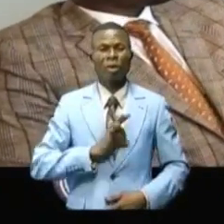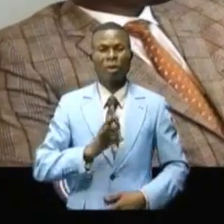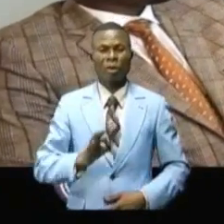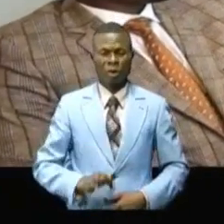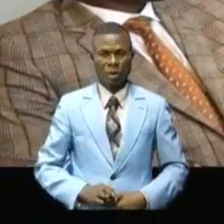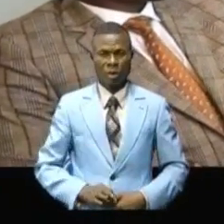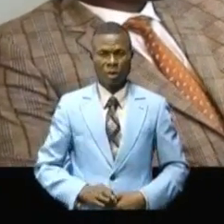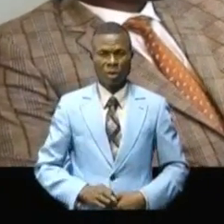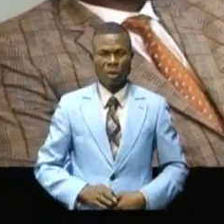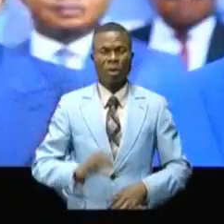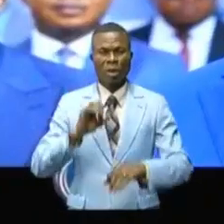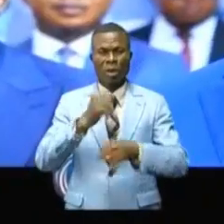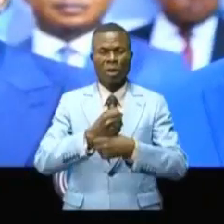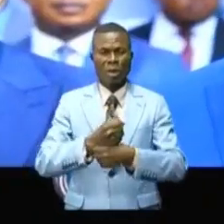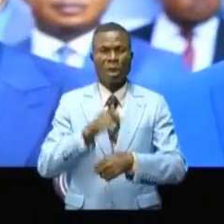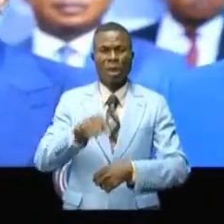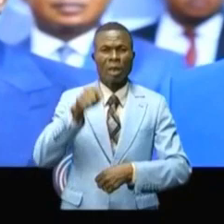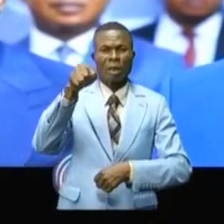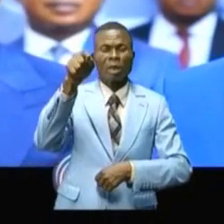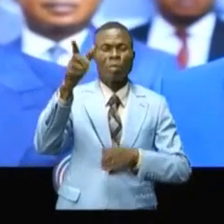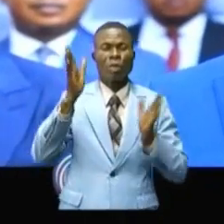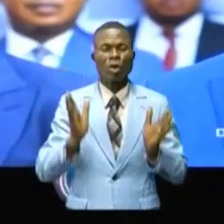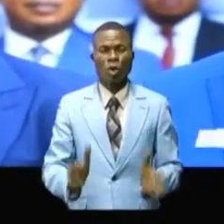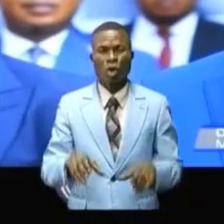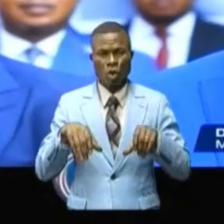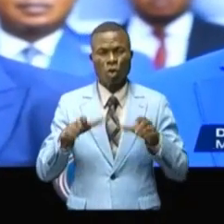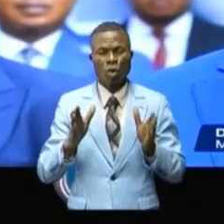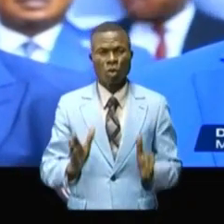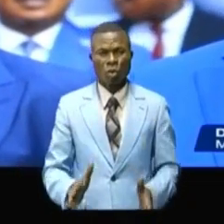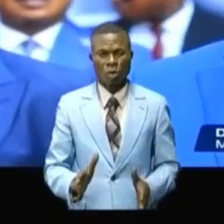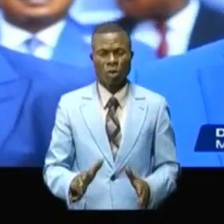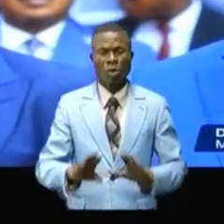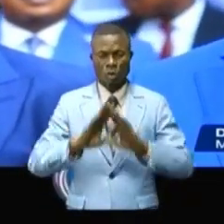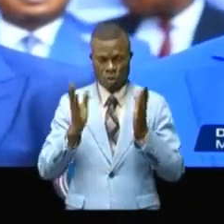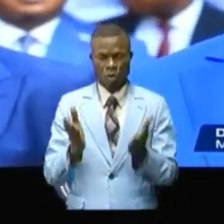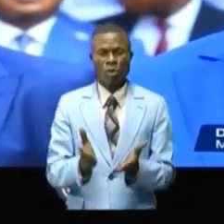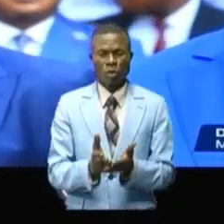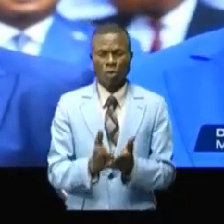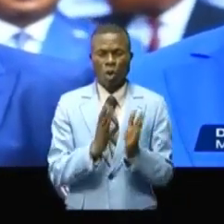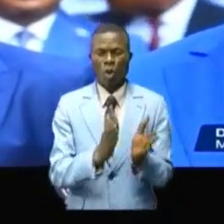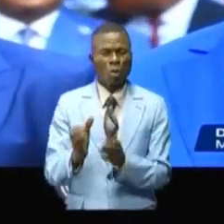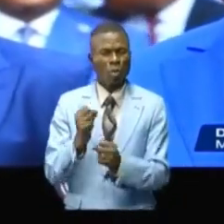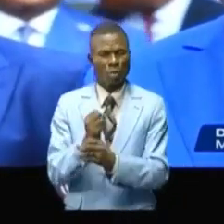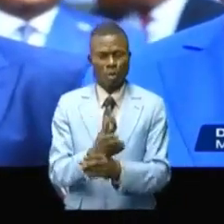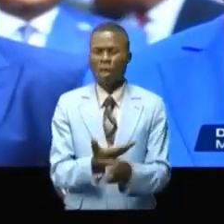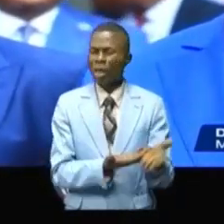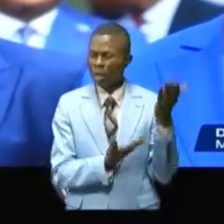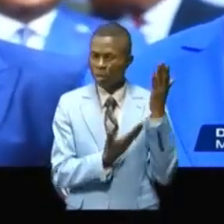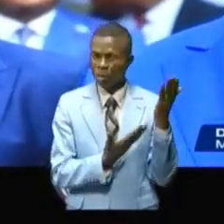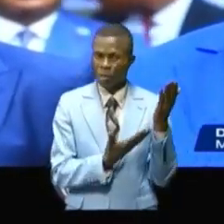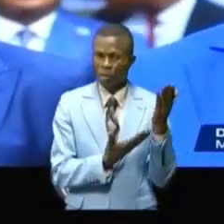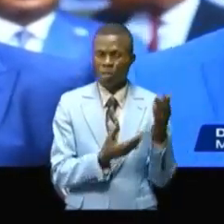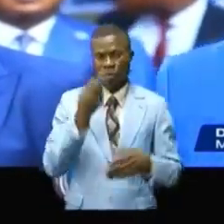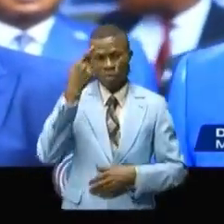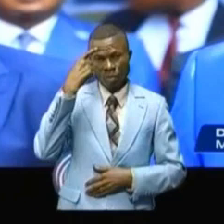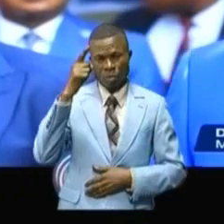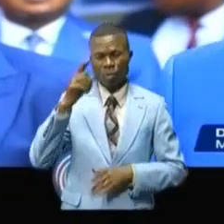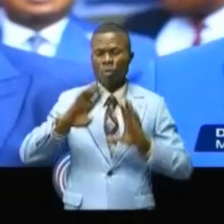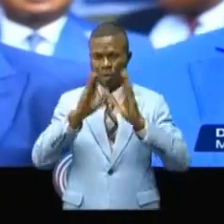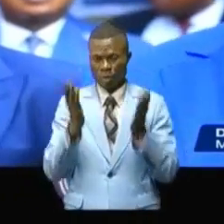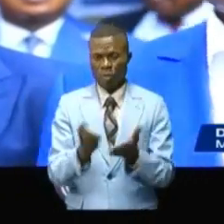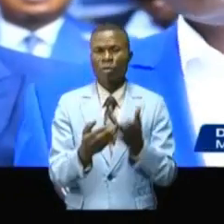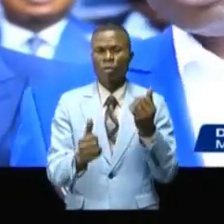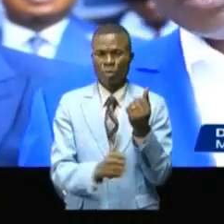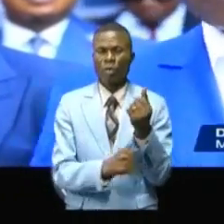de pouvoir créer des millionnaires congolais, on a mis tout ce qui était important pour que tout le monde